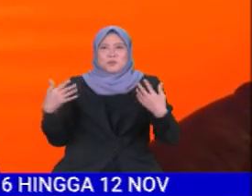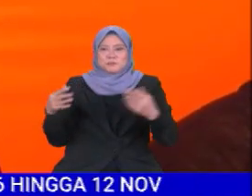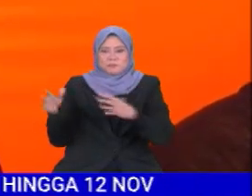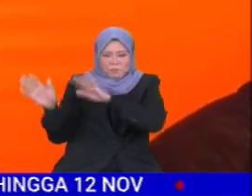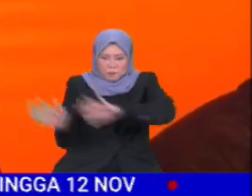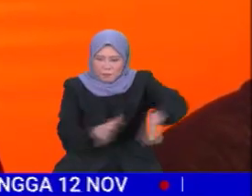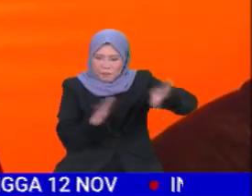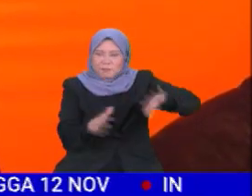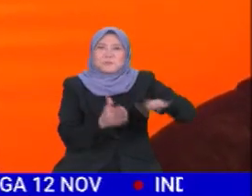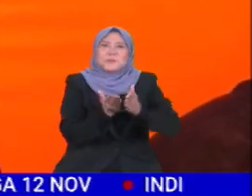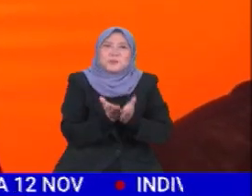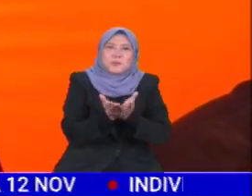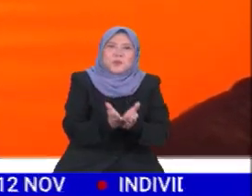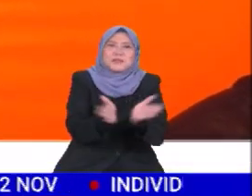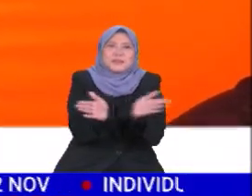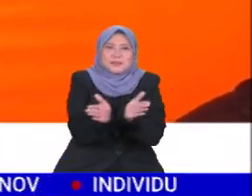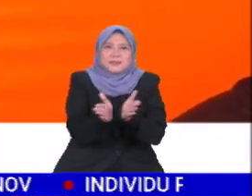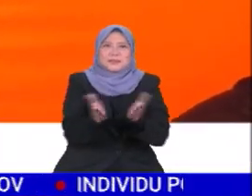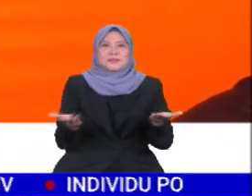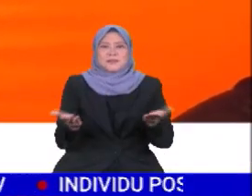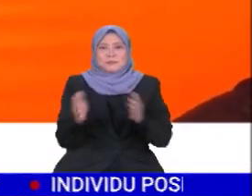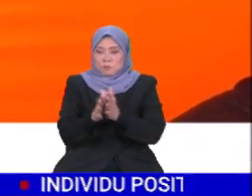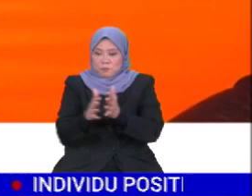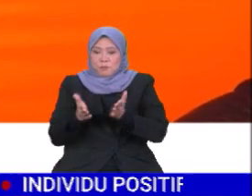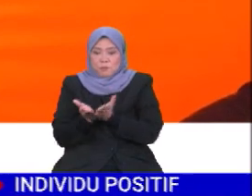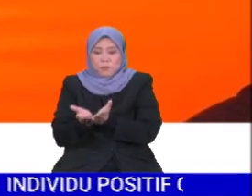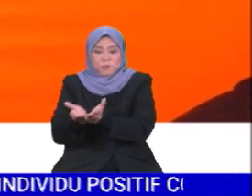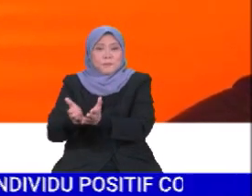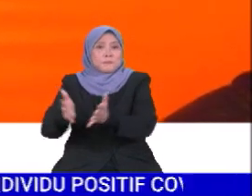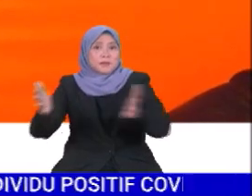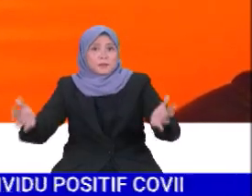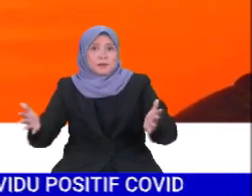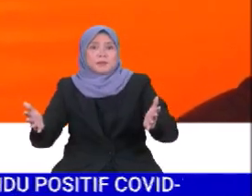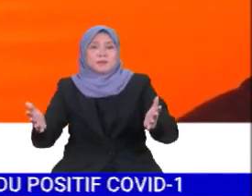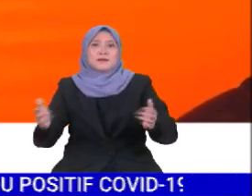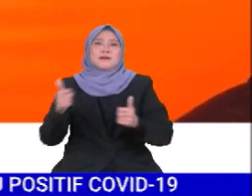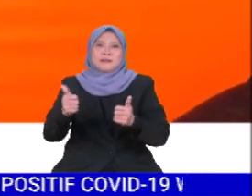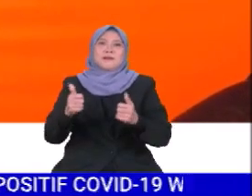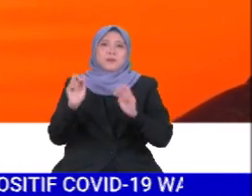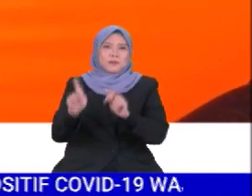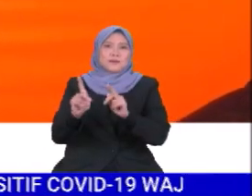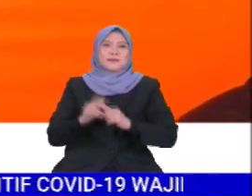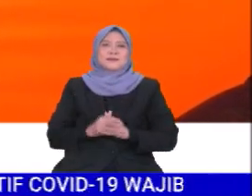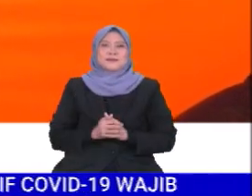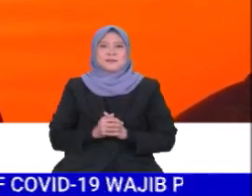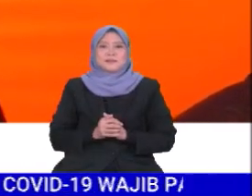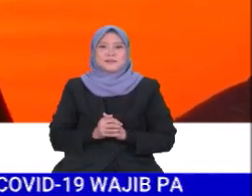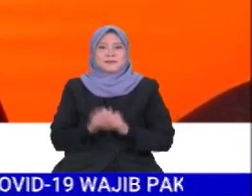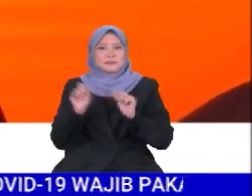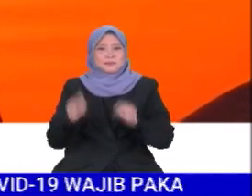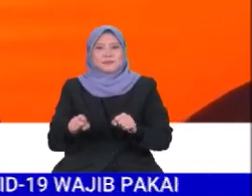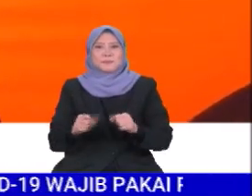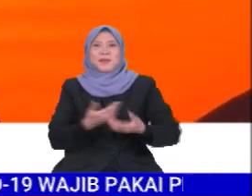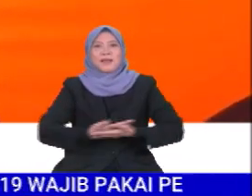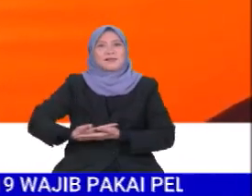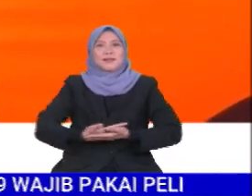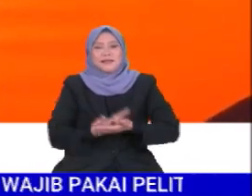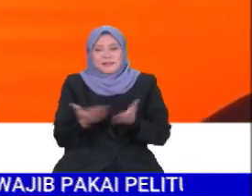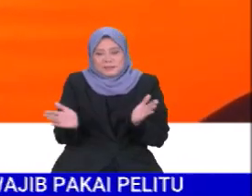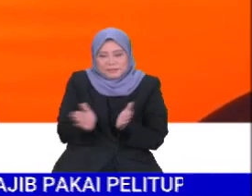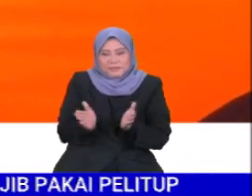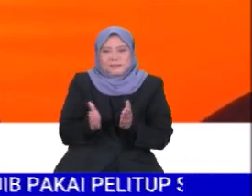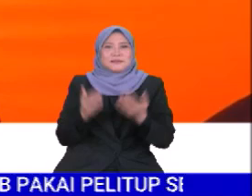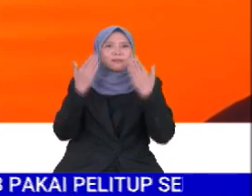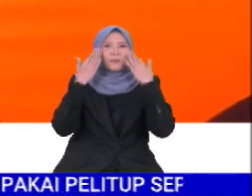kita menggebuk kecil je ke. Kalau buk besar tu tak takut sangat. Menggohong anak kecil lagi. Anak